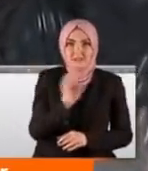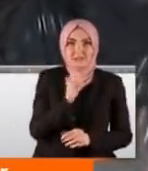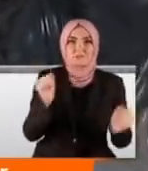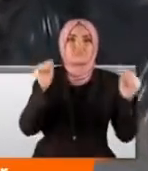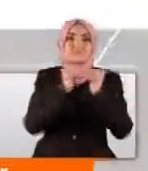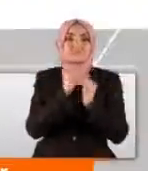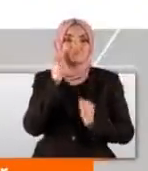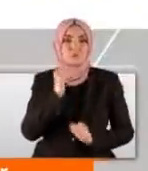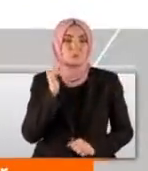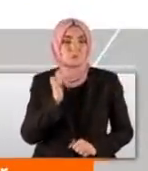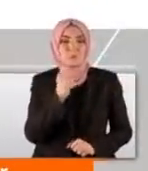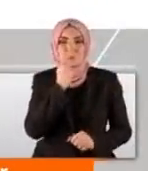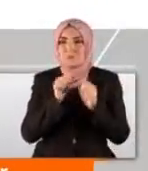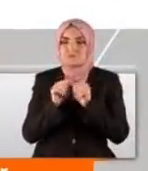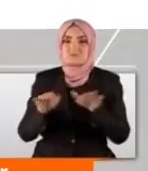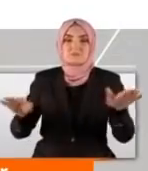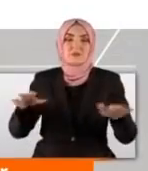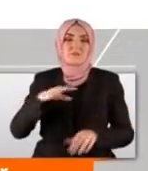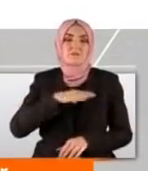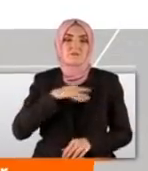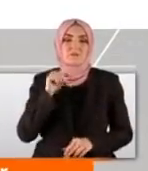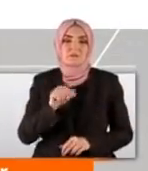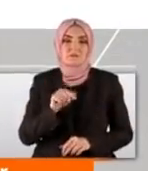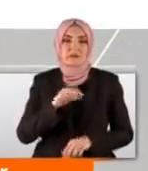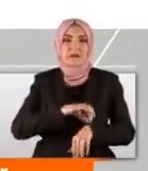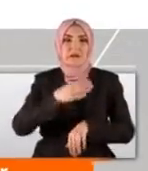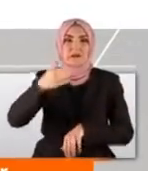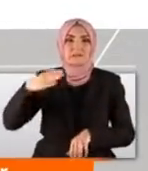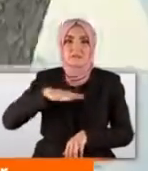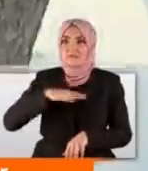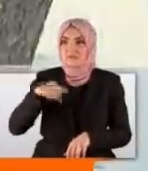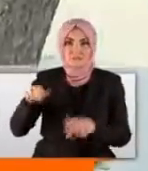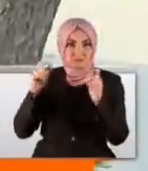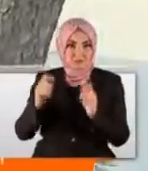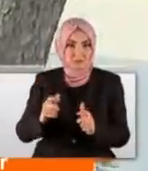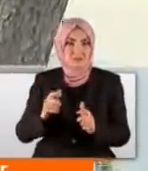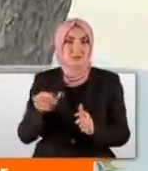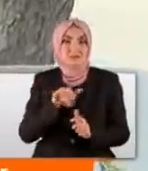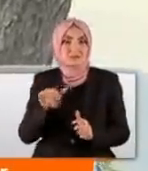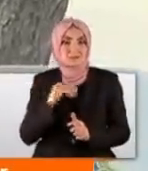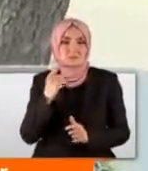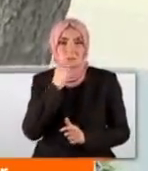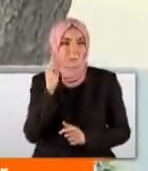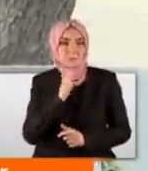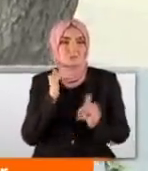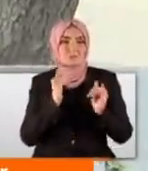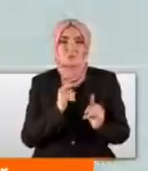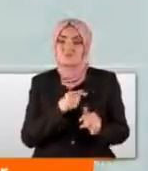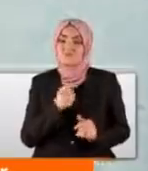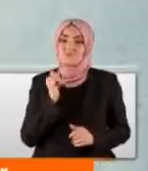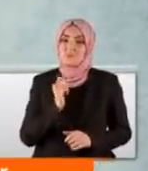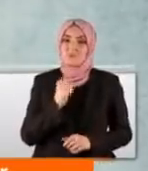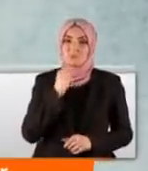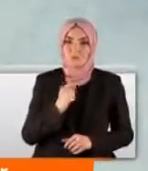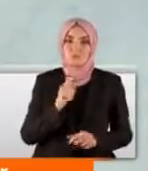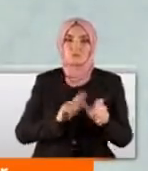koku yayılıyor. Hastalığın olduğu bir dönemde bunların olması çok kötü. Özellikle Çankaya'da bir de. Çankaya'da bazı mahallelerde ise çöp